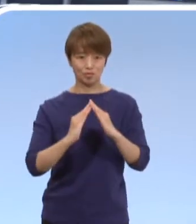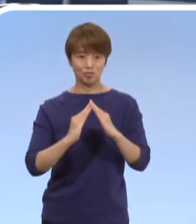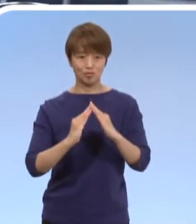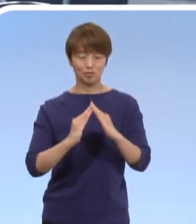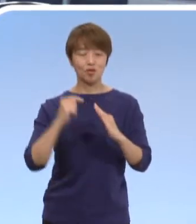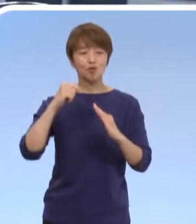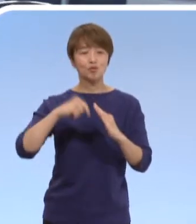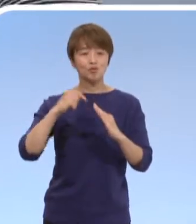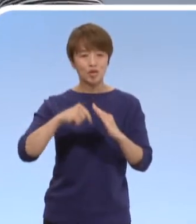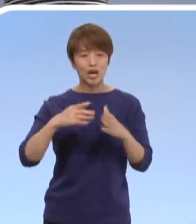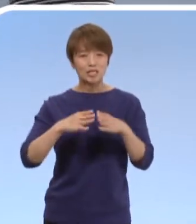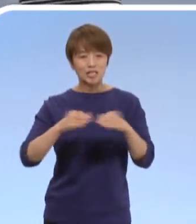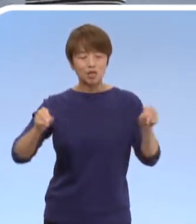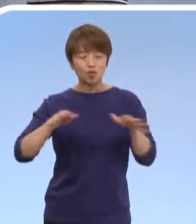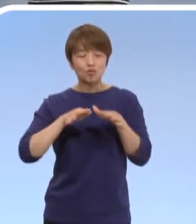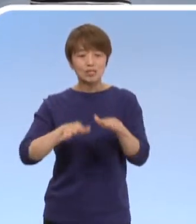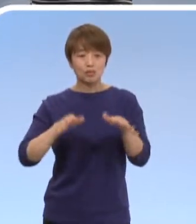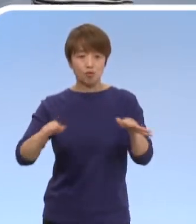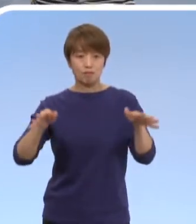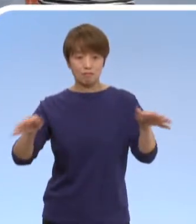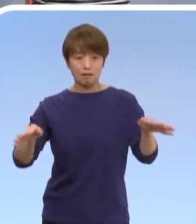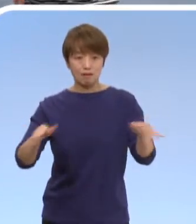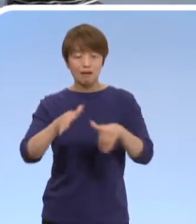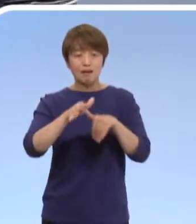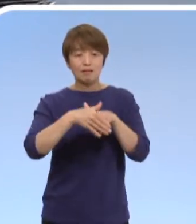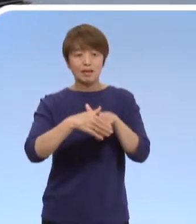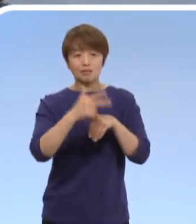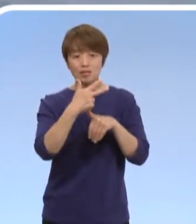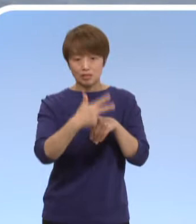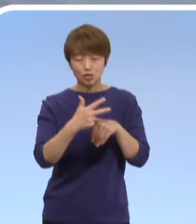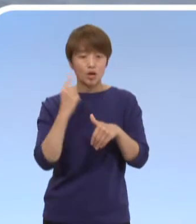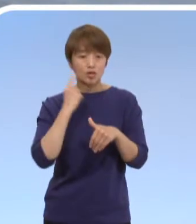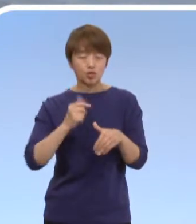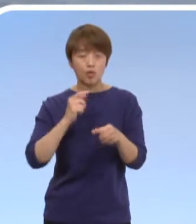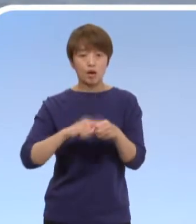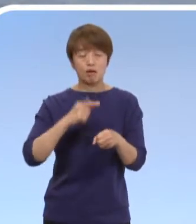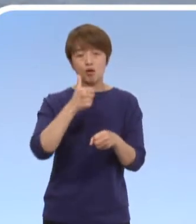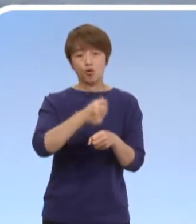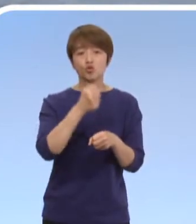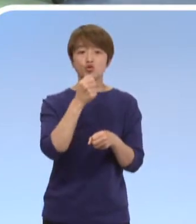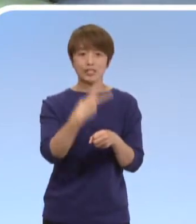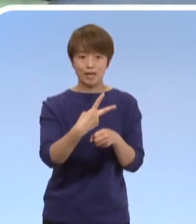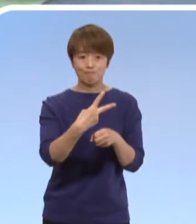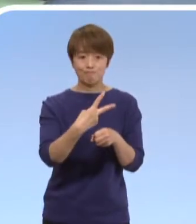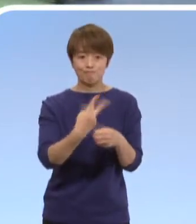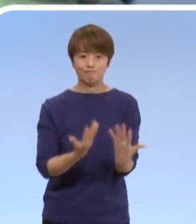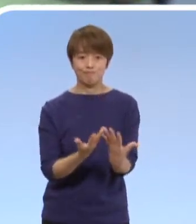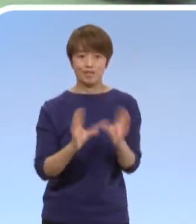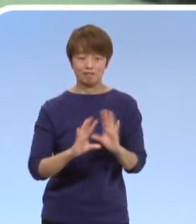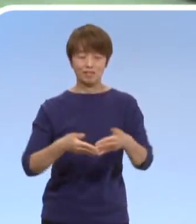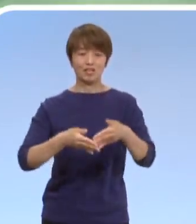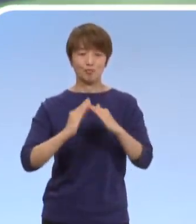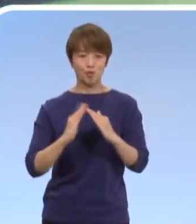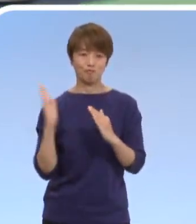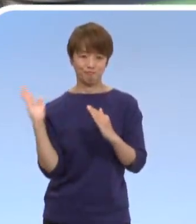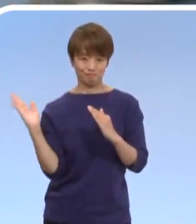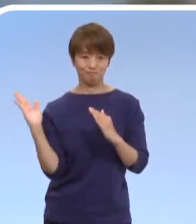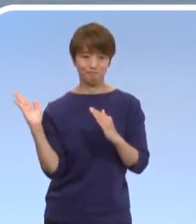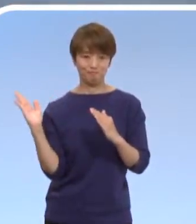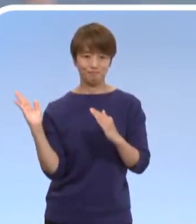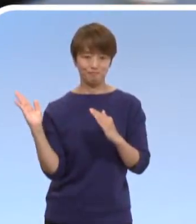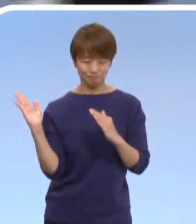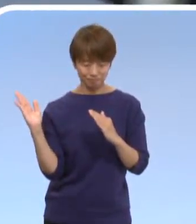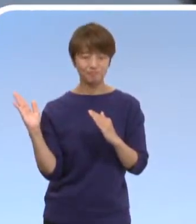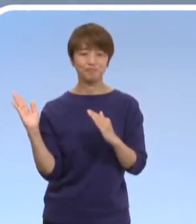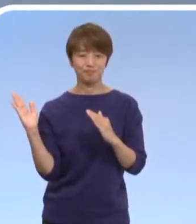立。その後全国へと広がり宝塚では昭和52年に宝塚ファミリー劇場